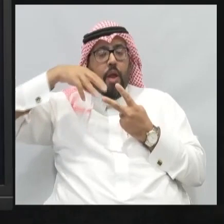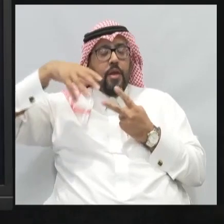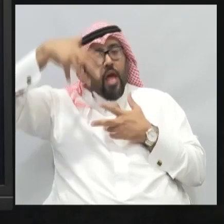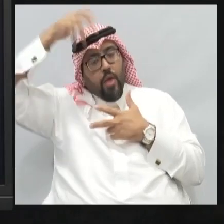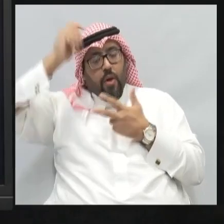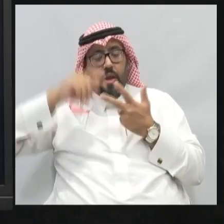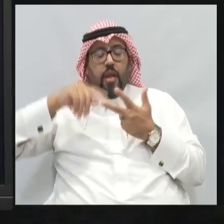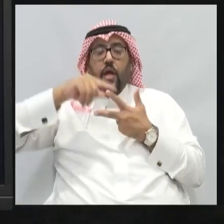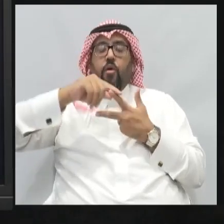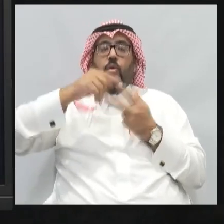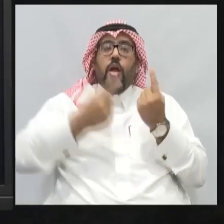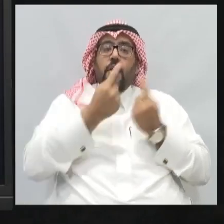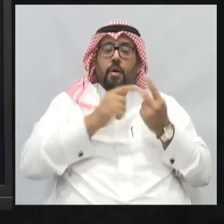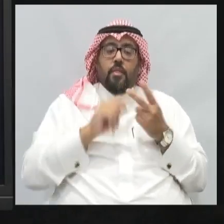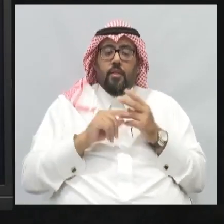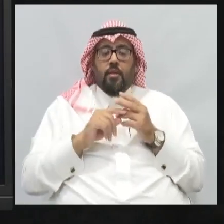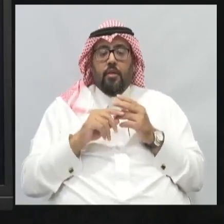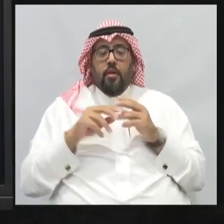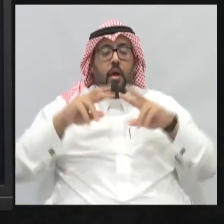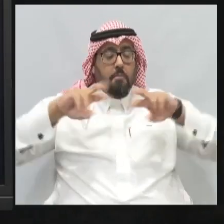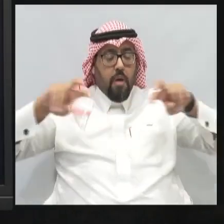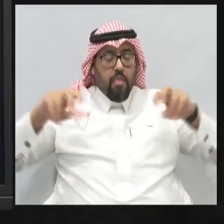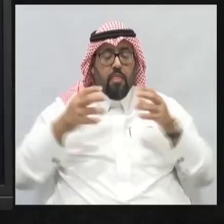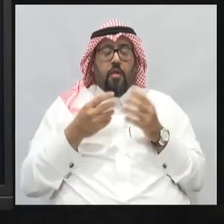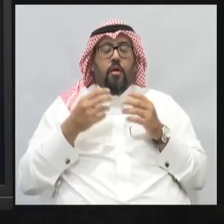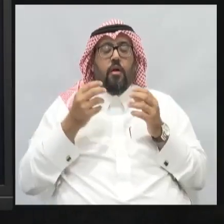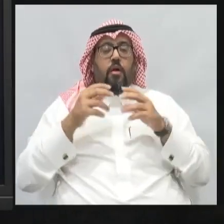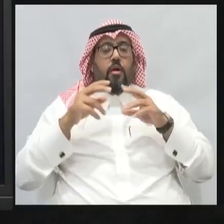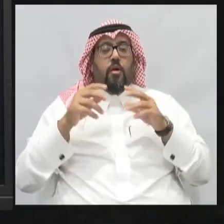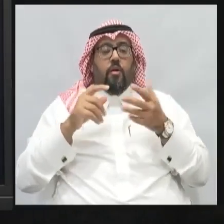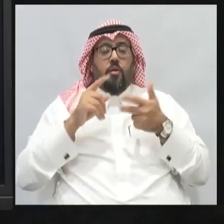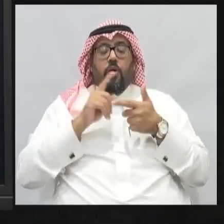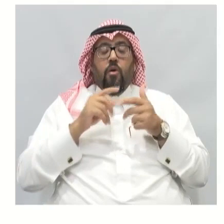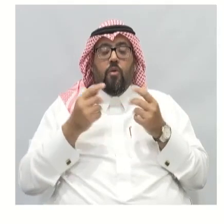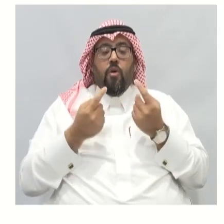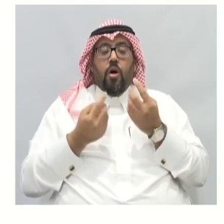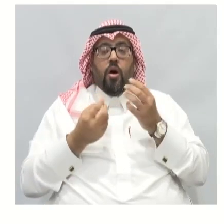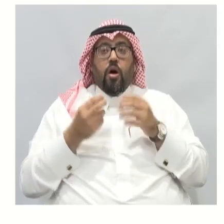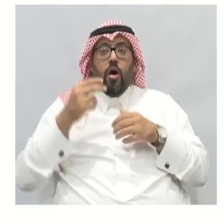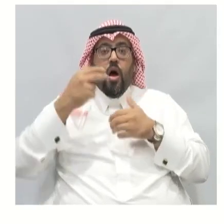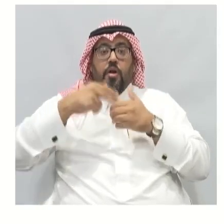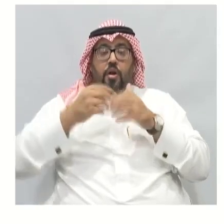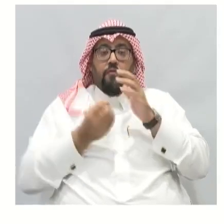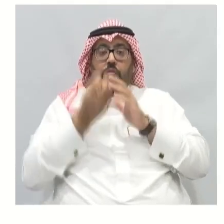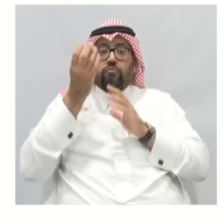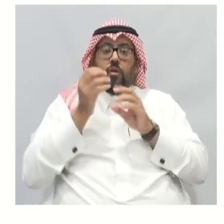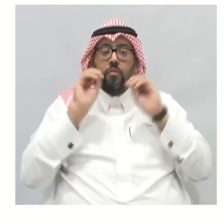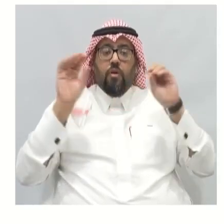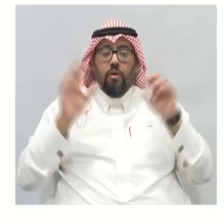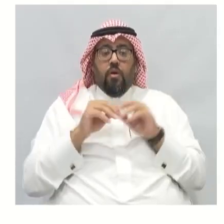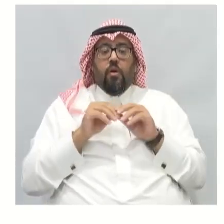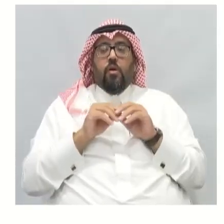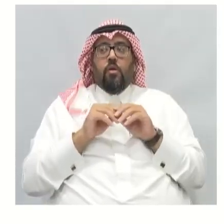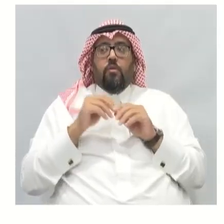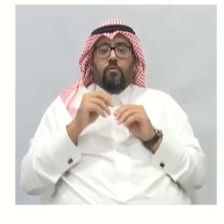البحث العلمي والتكنولوجي وايضا منتجه للنفط والطاقه النوويه هذا يدل على او